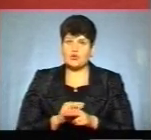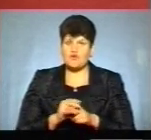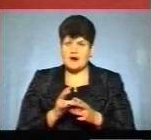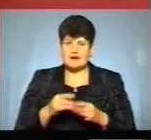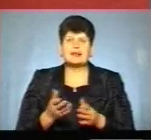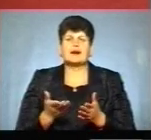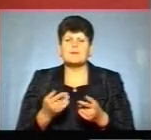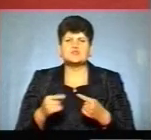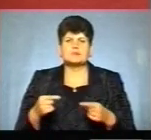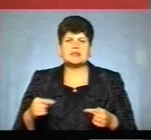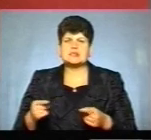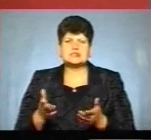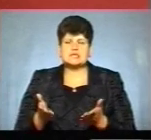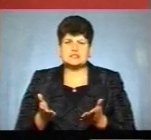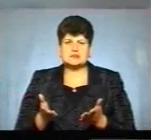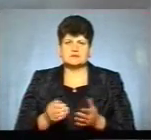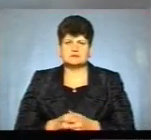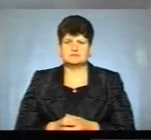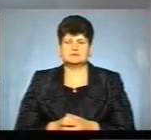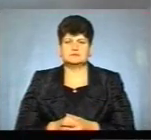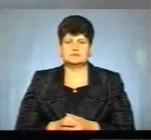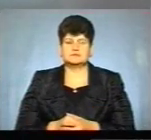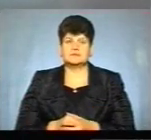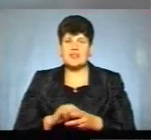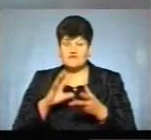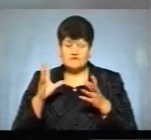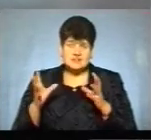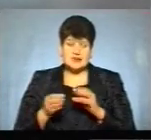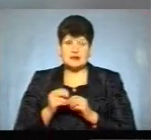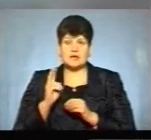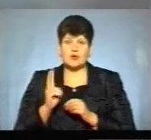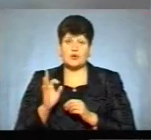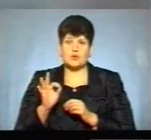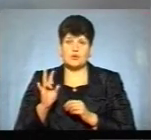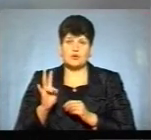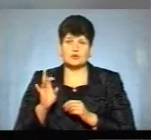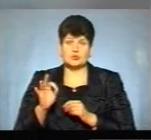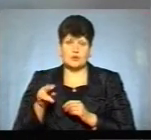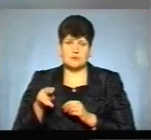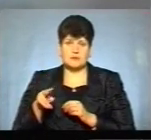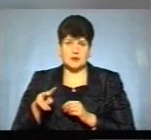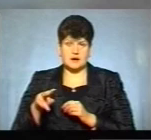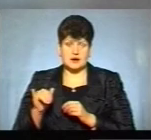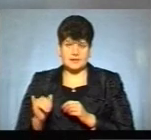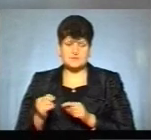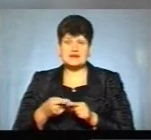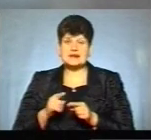ними різниця і наскільки вона суттєва? Ну, взагалі канабіс, коноплі, вони мають, це є